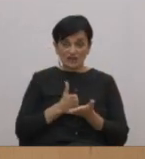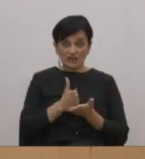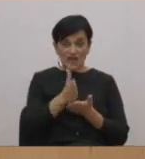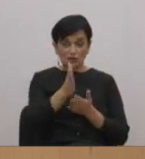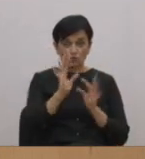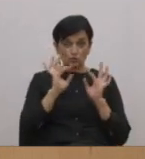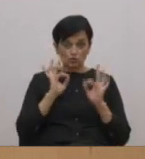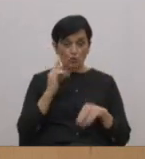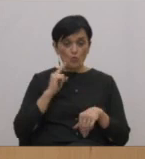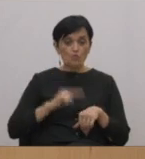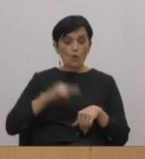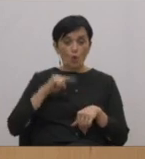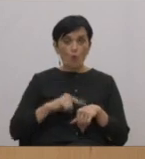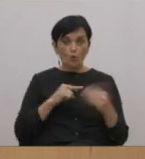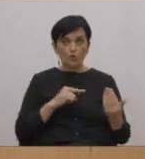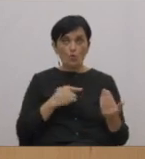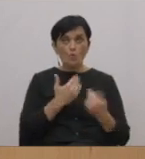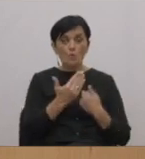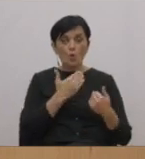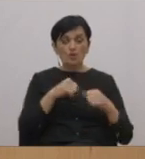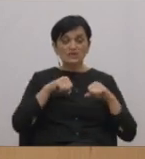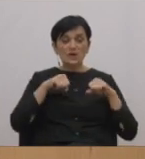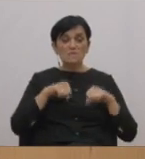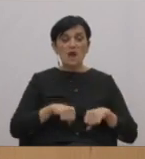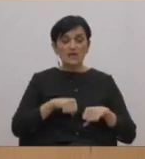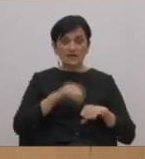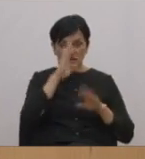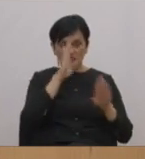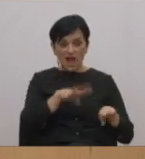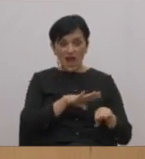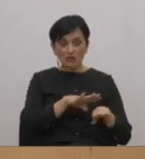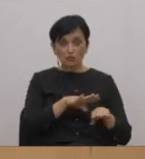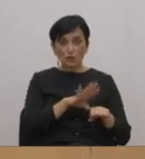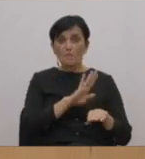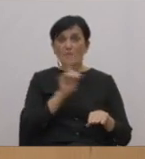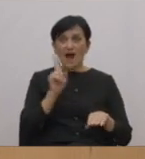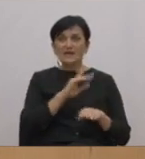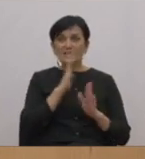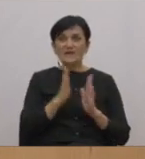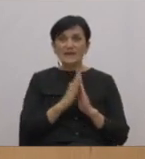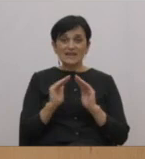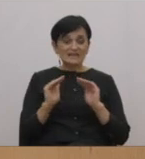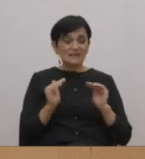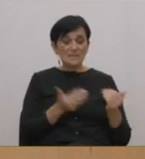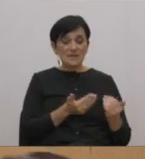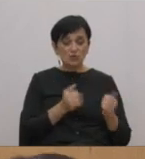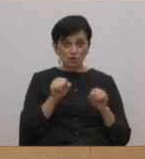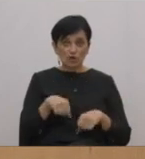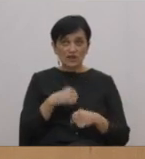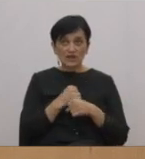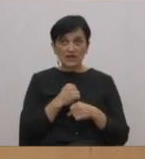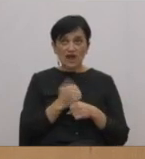iqos mas mouzodebdit mandati daetovebina, magram qvelaze minimaluri rats shegidzliat rom